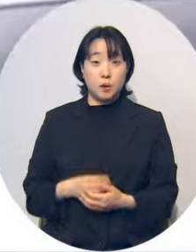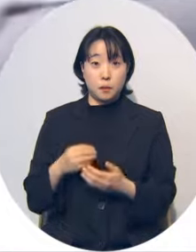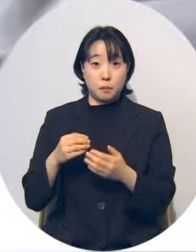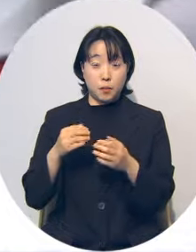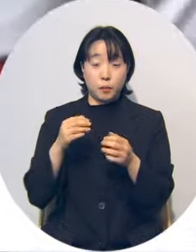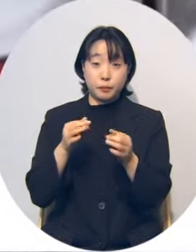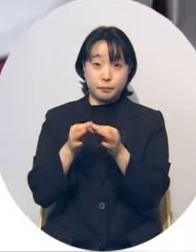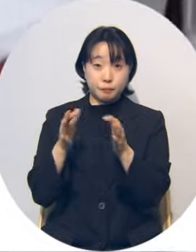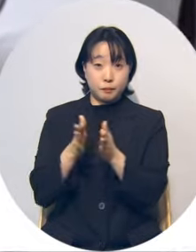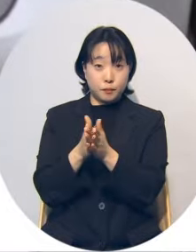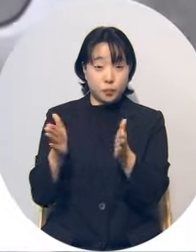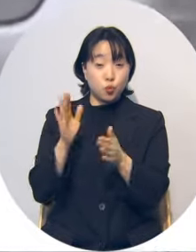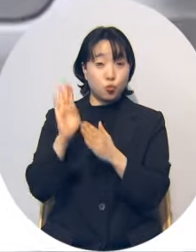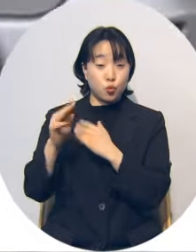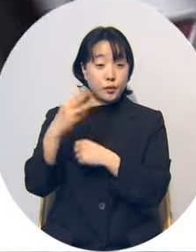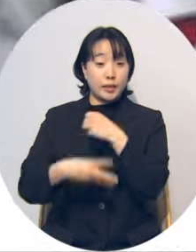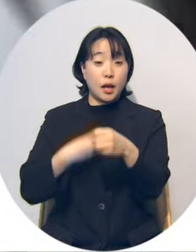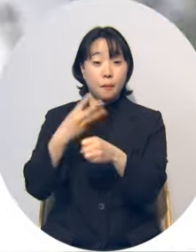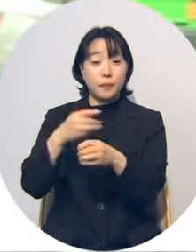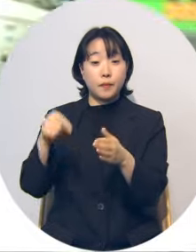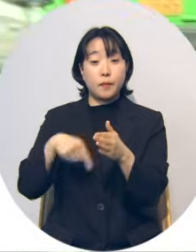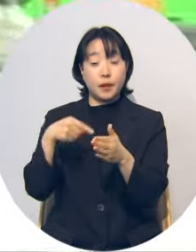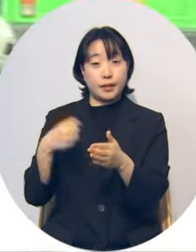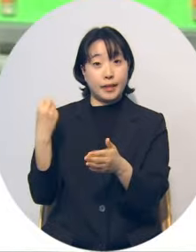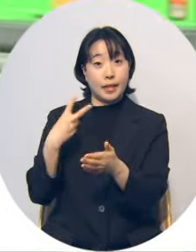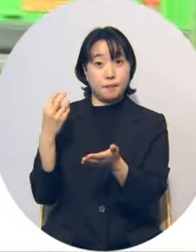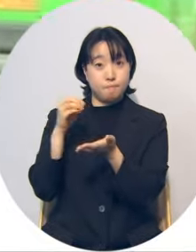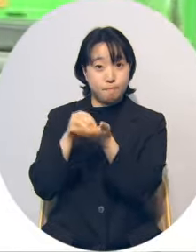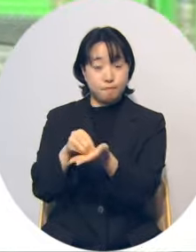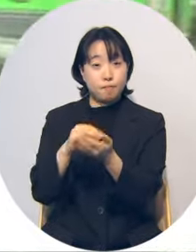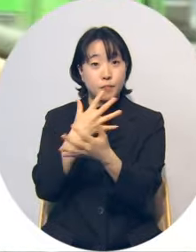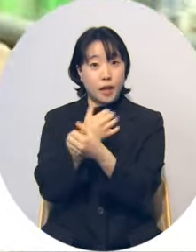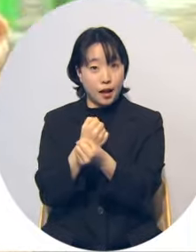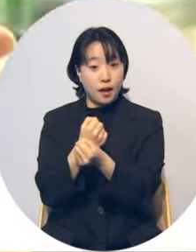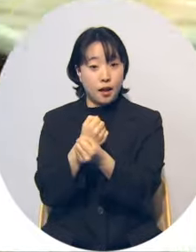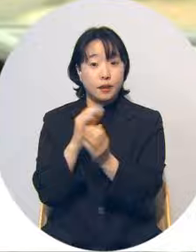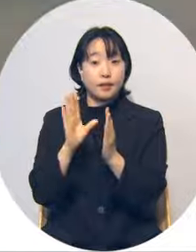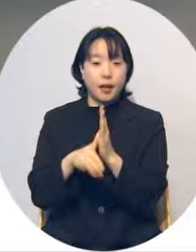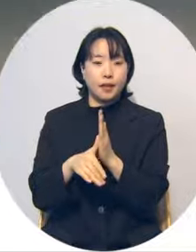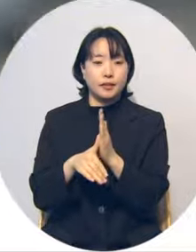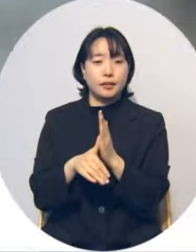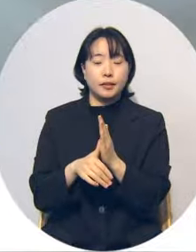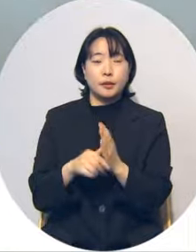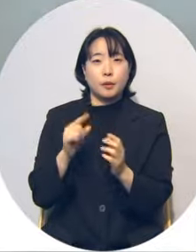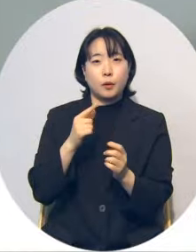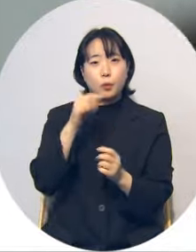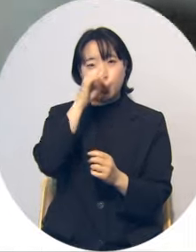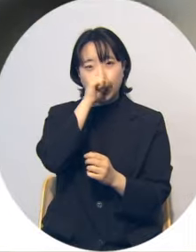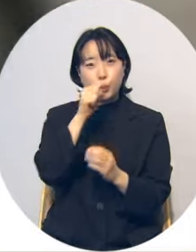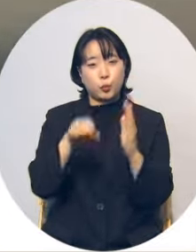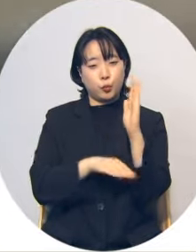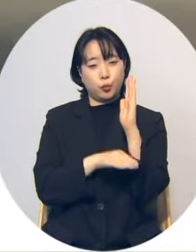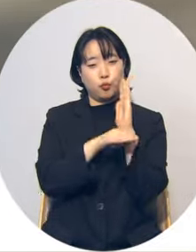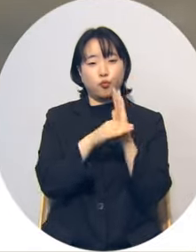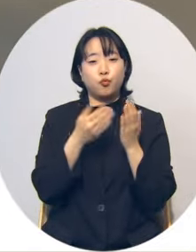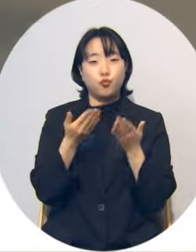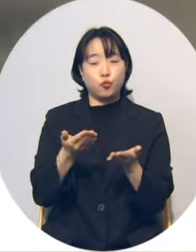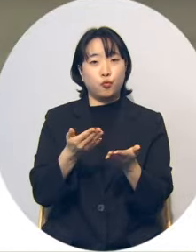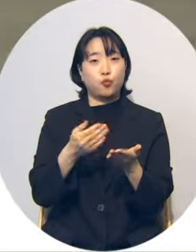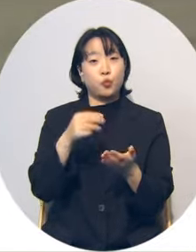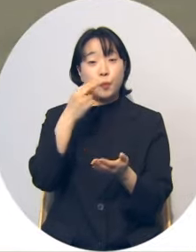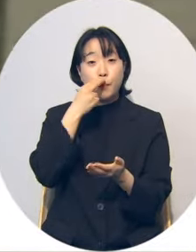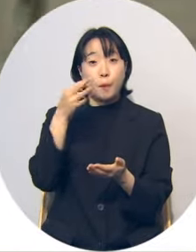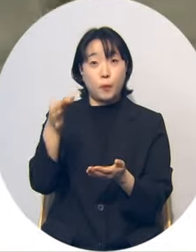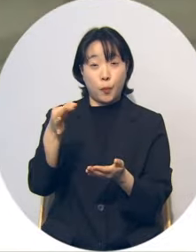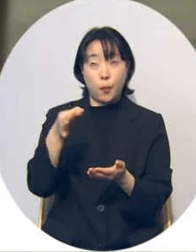중에 제도 개선을 통해 유리한 등급을 적용받게 되는 경우에 한해서 제도 시행일 이후 최초 갱신시 기존 할인 할증 등급을